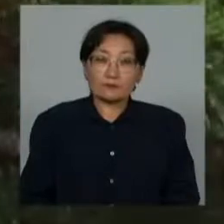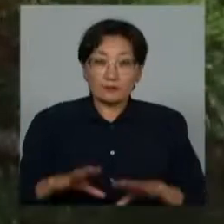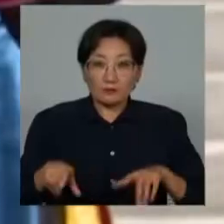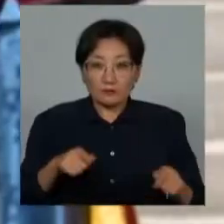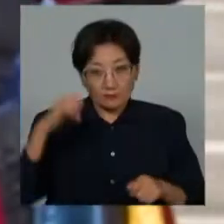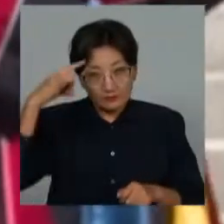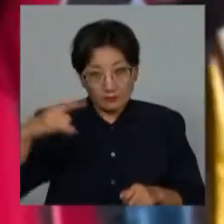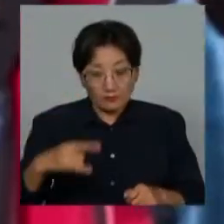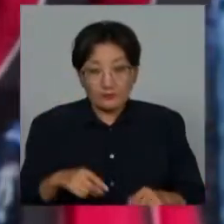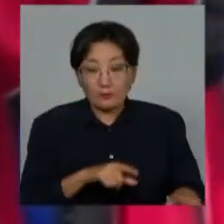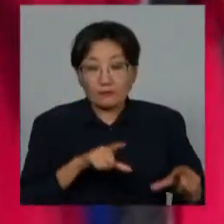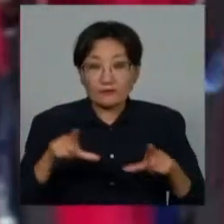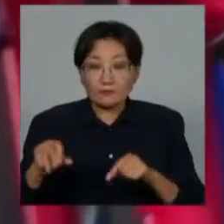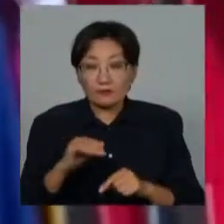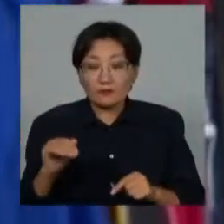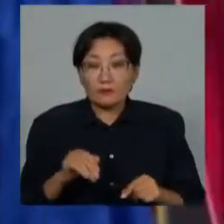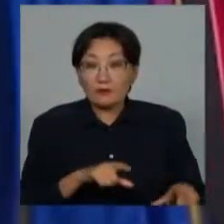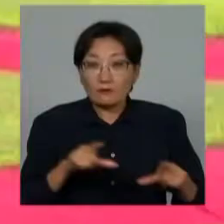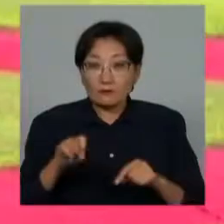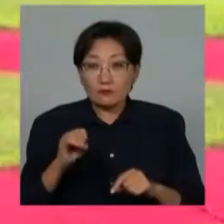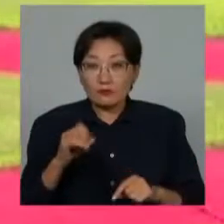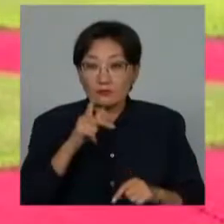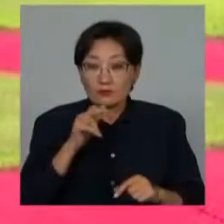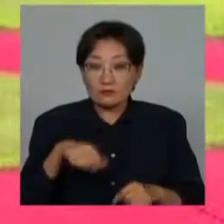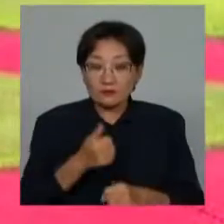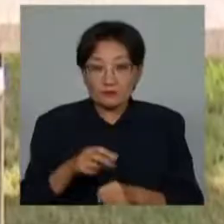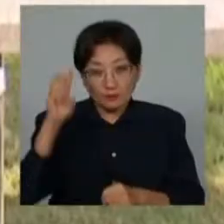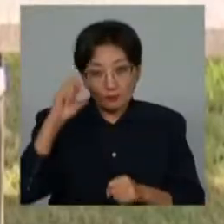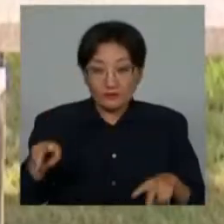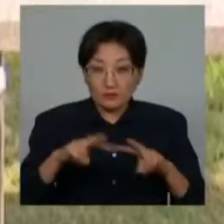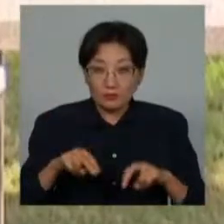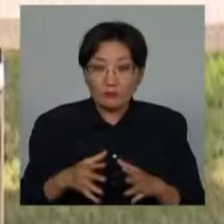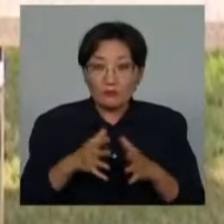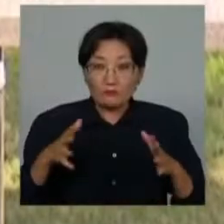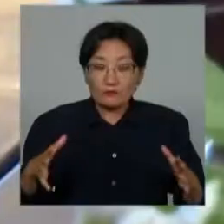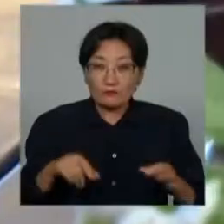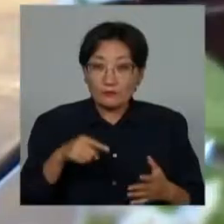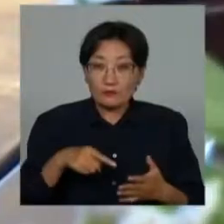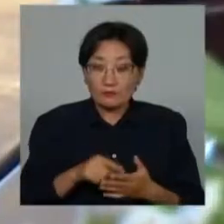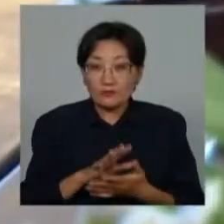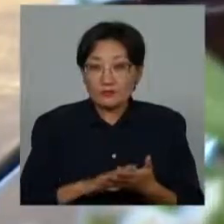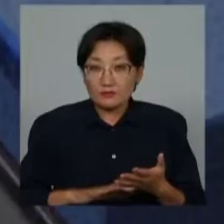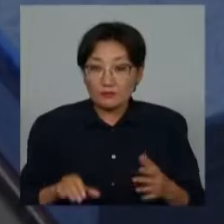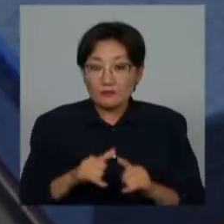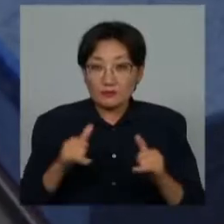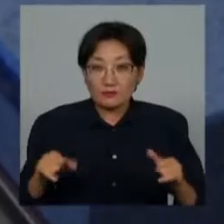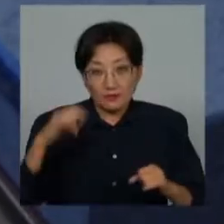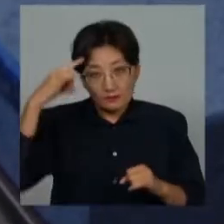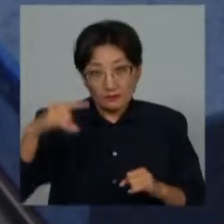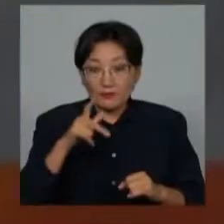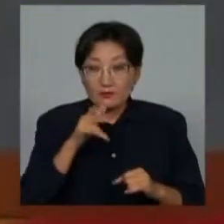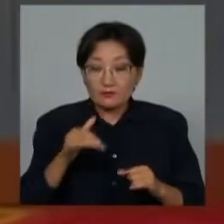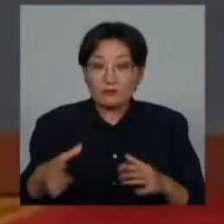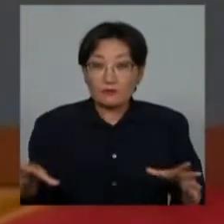Президент Казахстана прибыл с официальным визитом в Южную Корею. Главы государства рассмотрят широкий круг вопросов дальнейшего развития